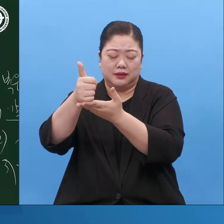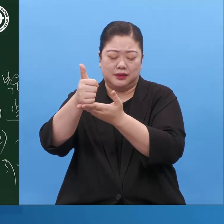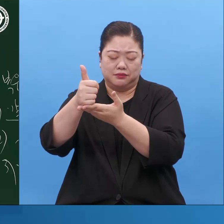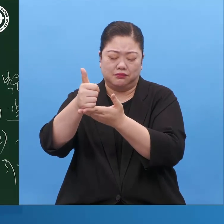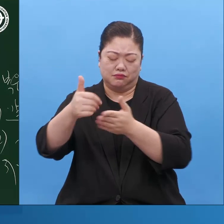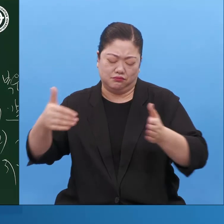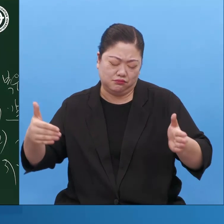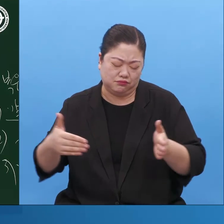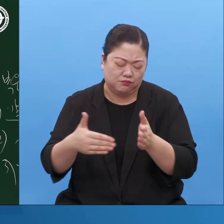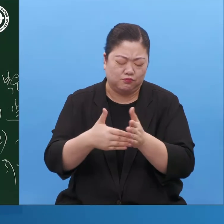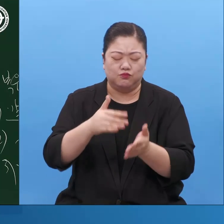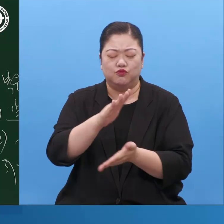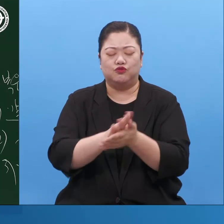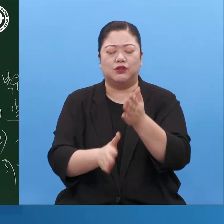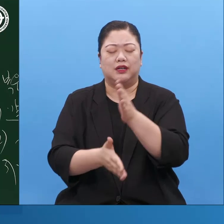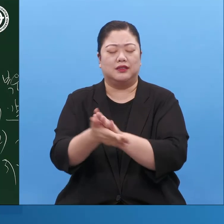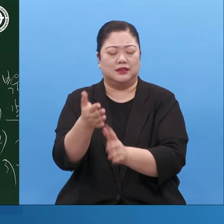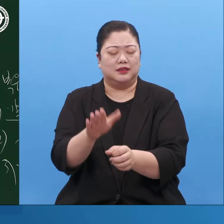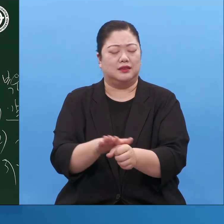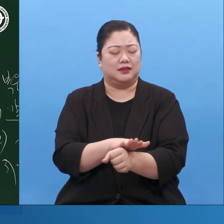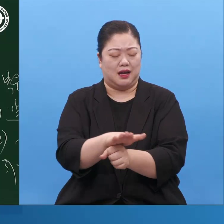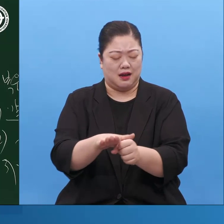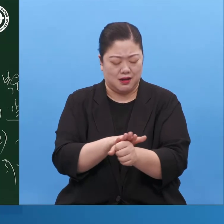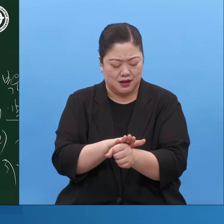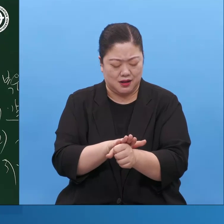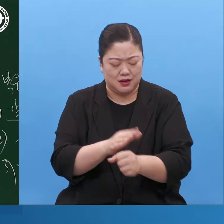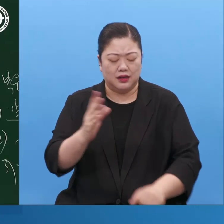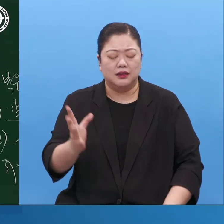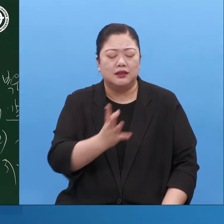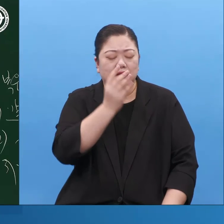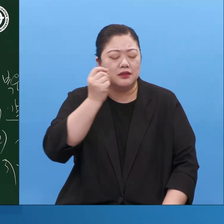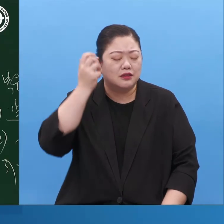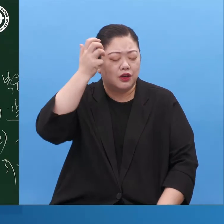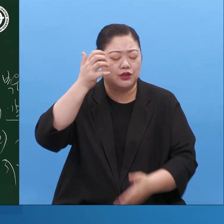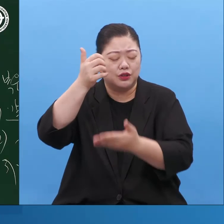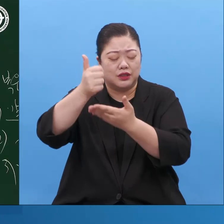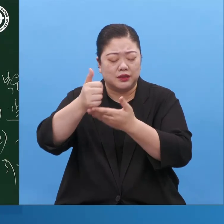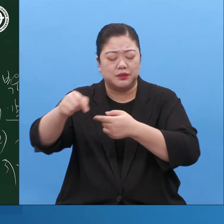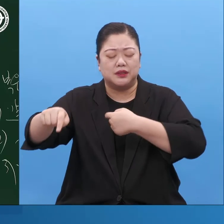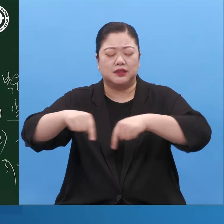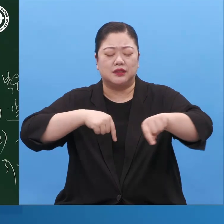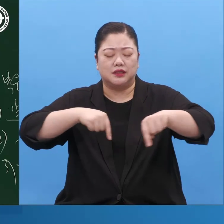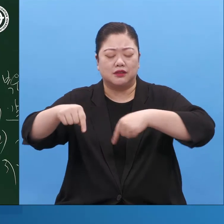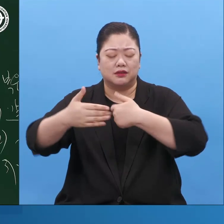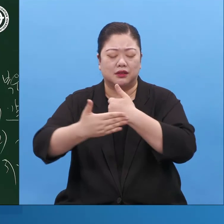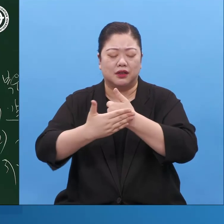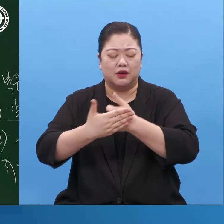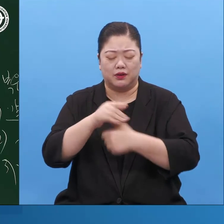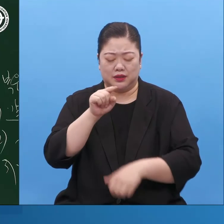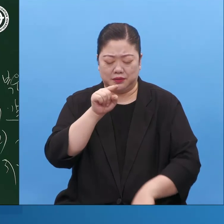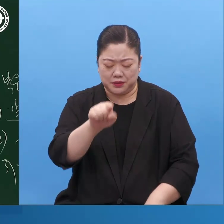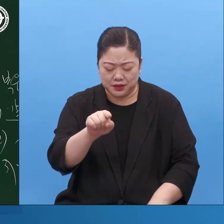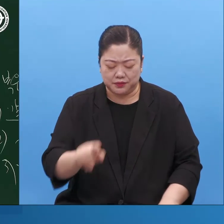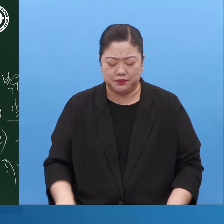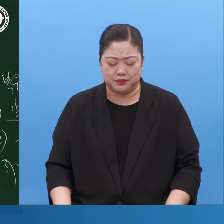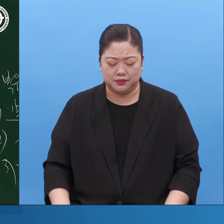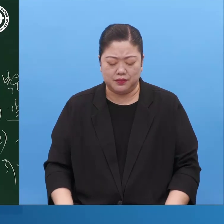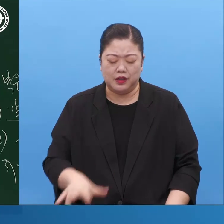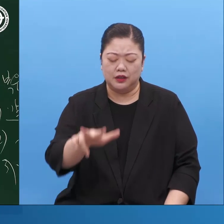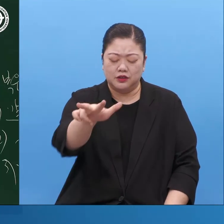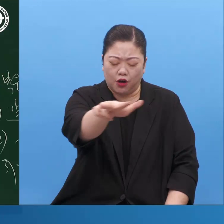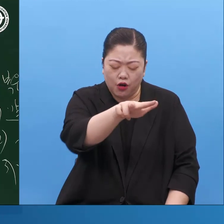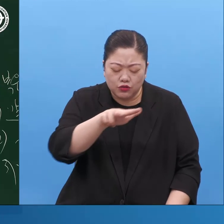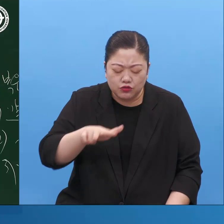무한하신 사랑하신 성령님의 역사심이 정복 세계에 있는